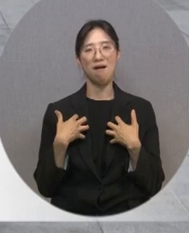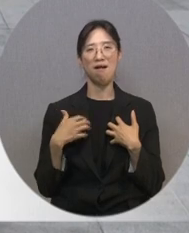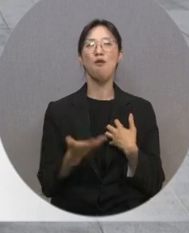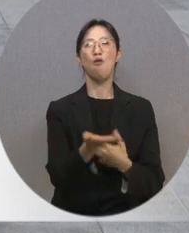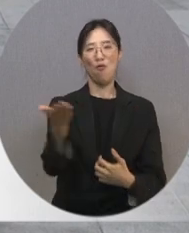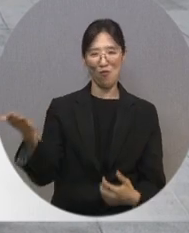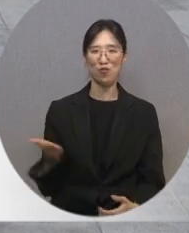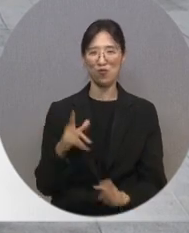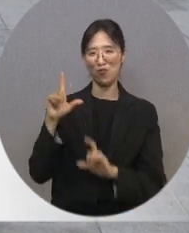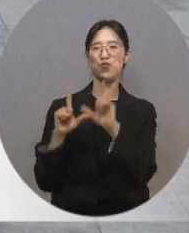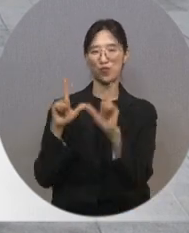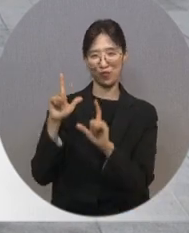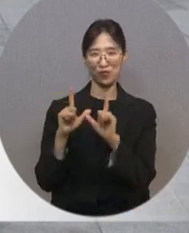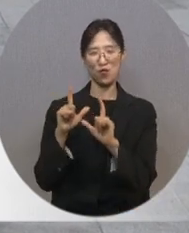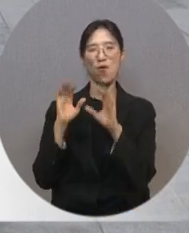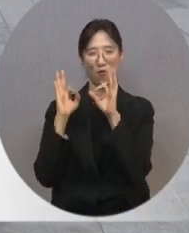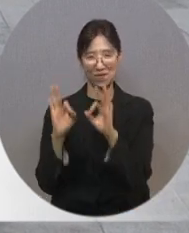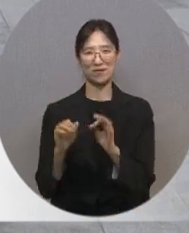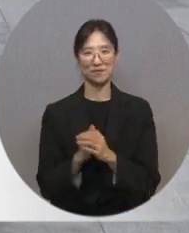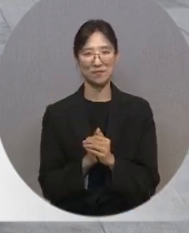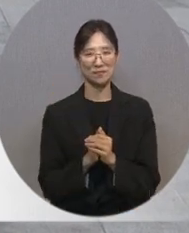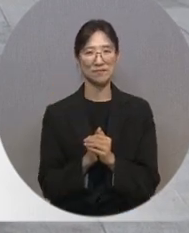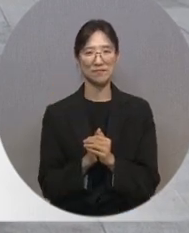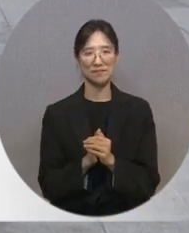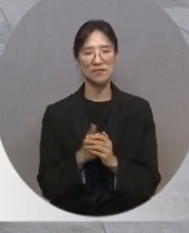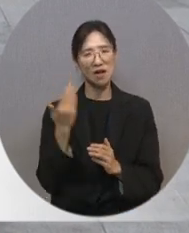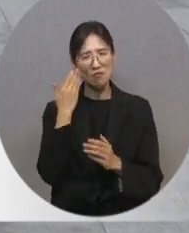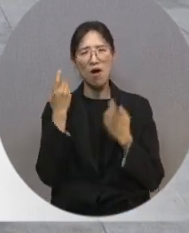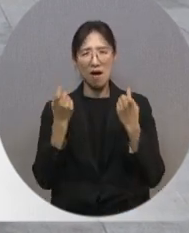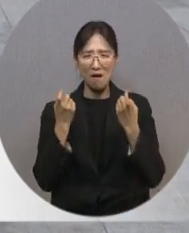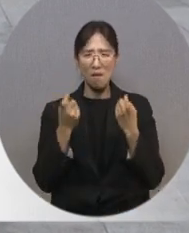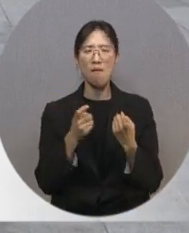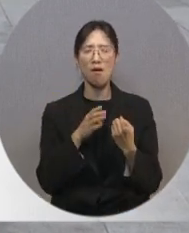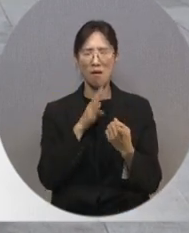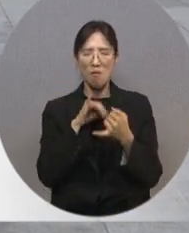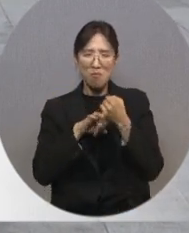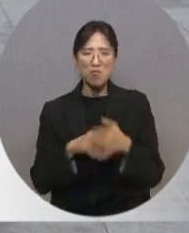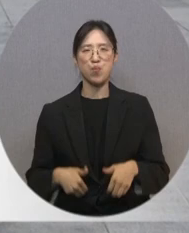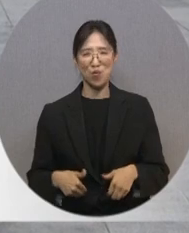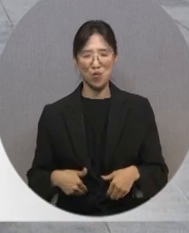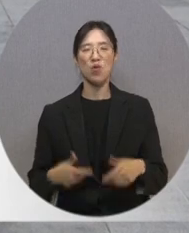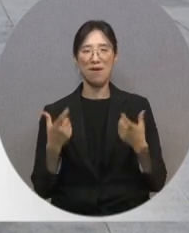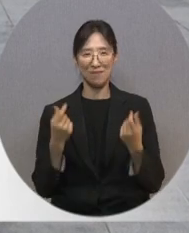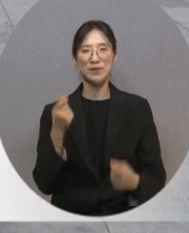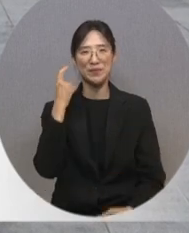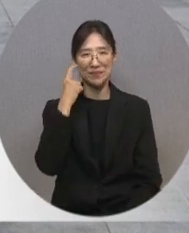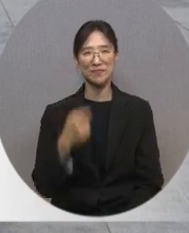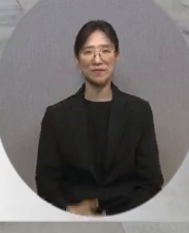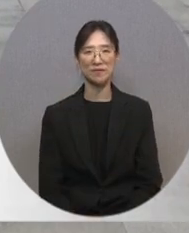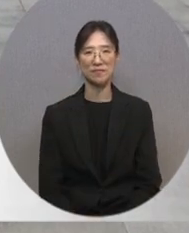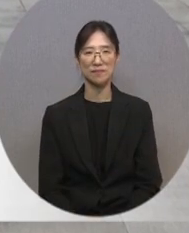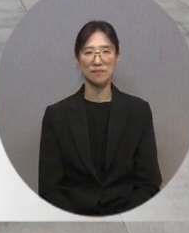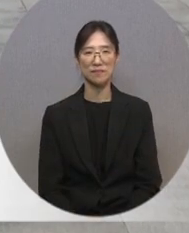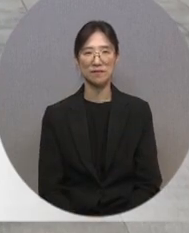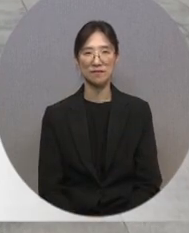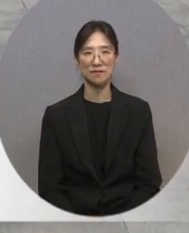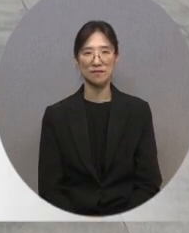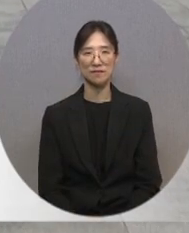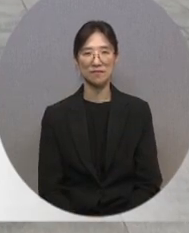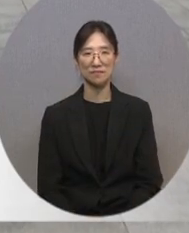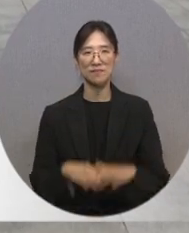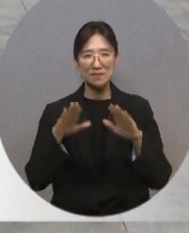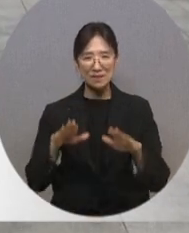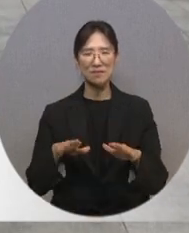학습자님들이 되게 기뻐하는 모습들이 많이 보이거든요. 이제 수학여행은 필요한 곳이다 라는 생각을 하고 있습니다. 지금 이제